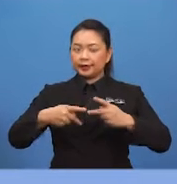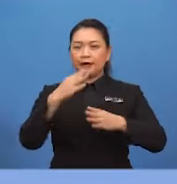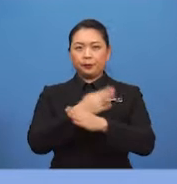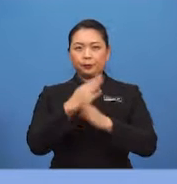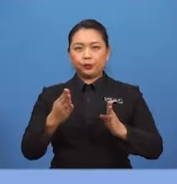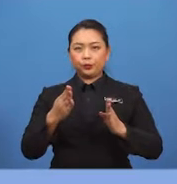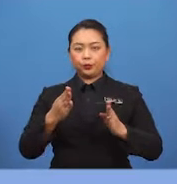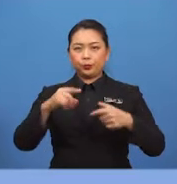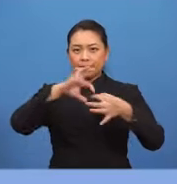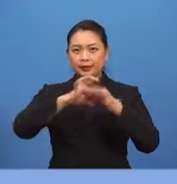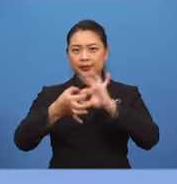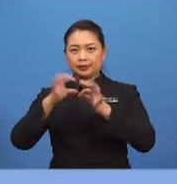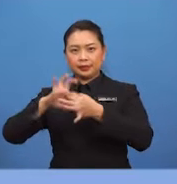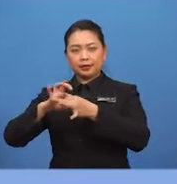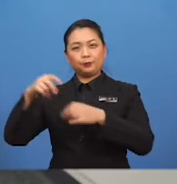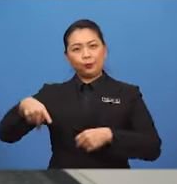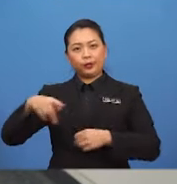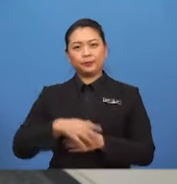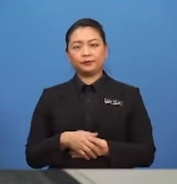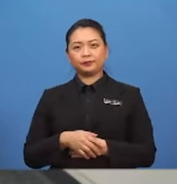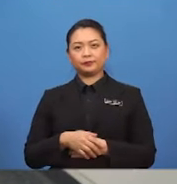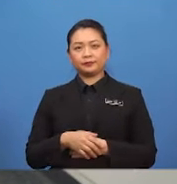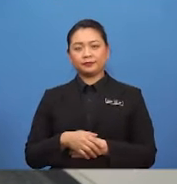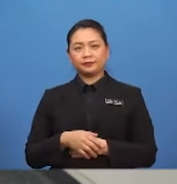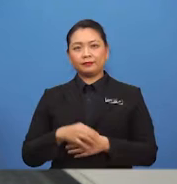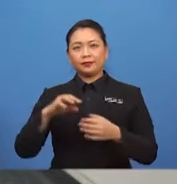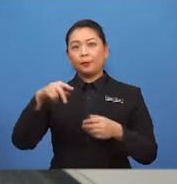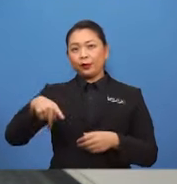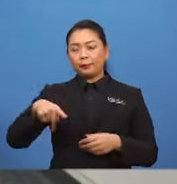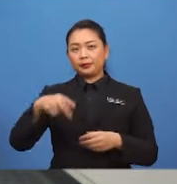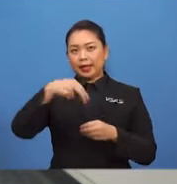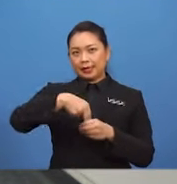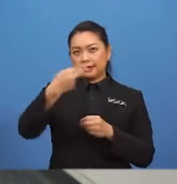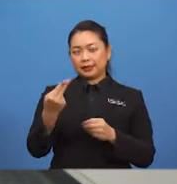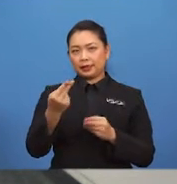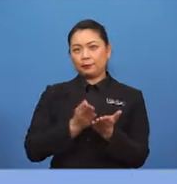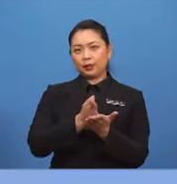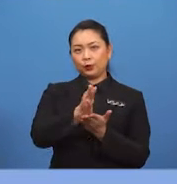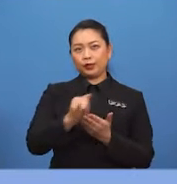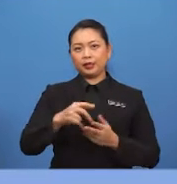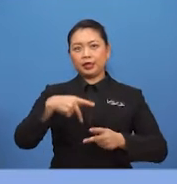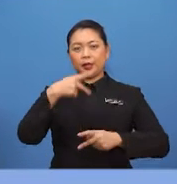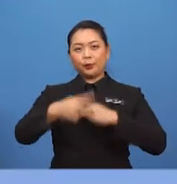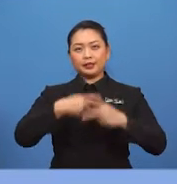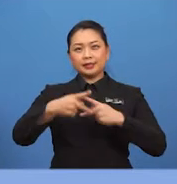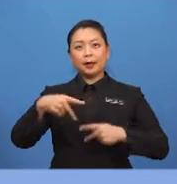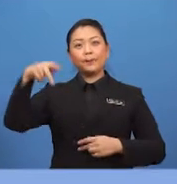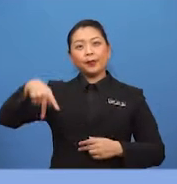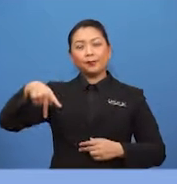membentuk rantaian polimer. Polimer dihasilkan melalui proses